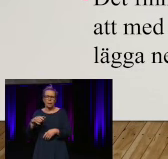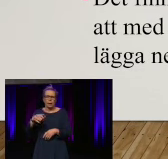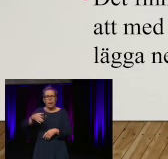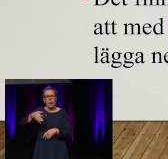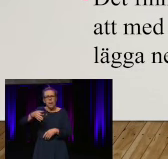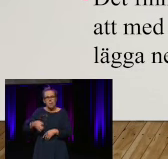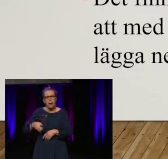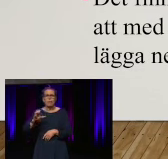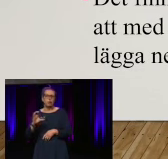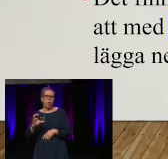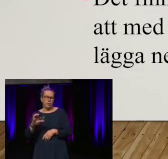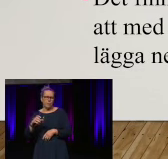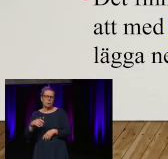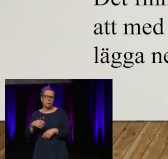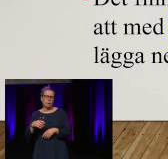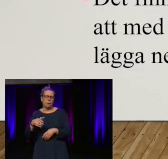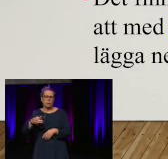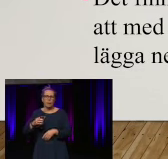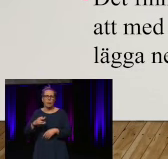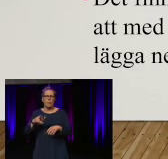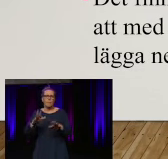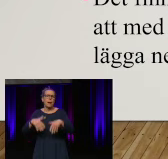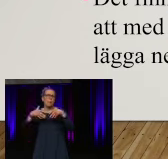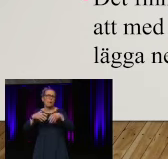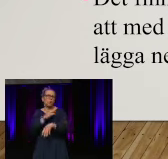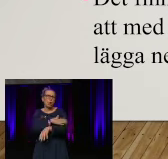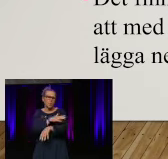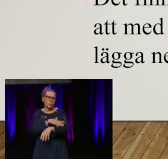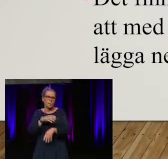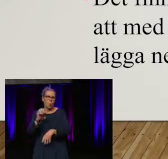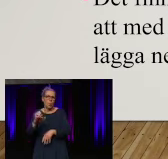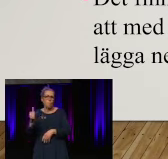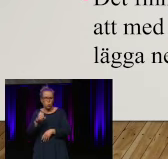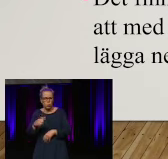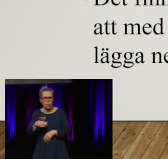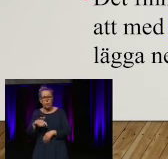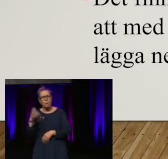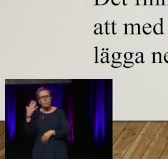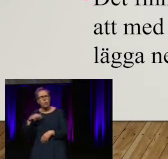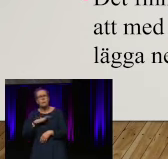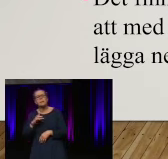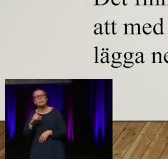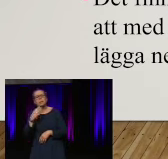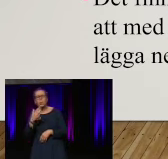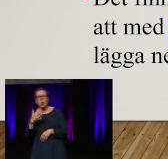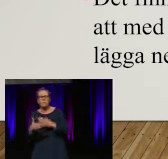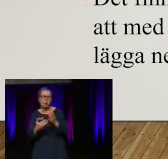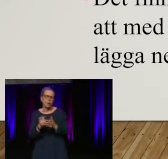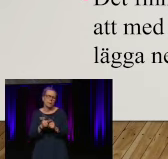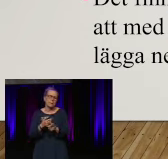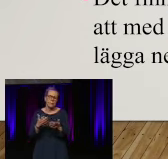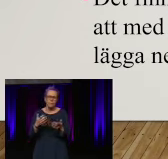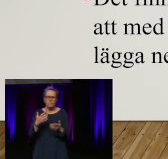vet ju det att det fanns ju nu ett ganska, inte så speciellt jättebra förslag. Men det fanns ett förslag från